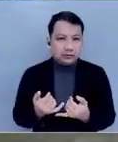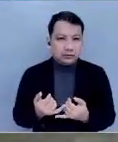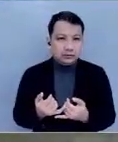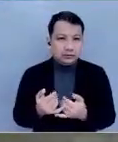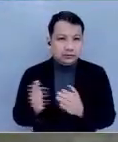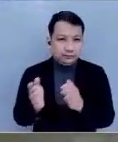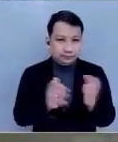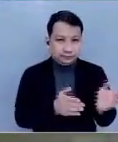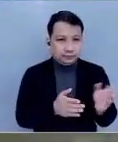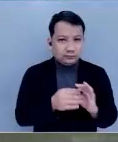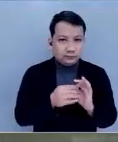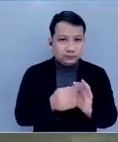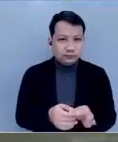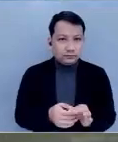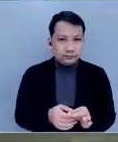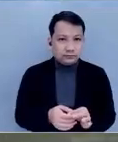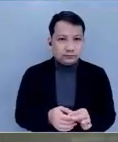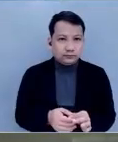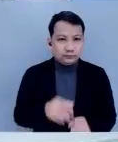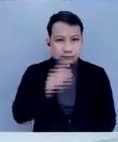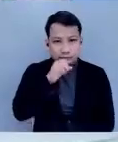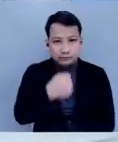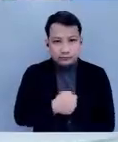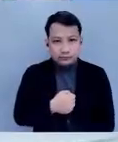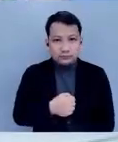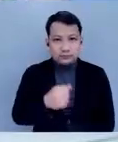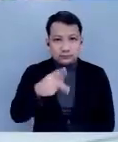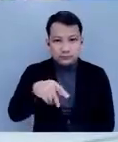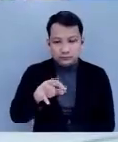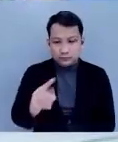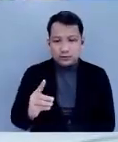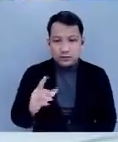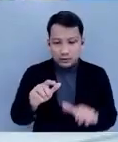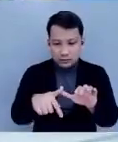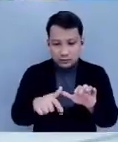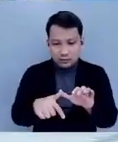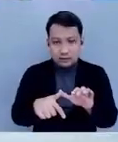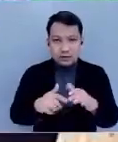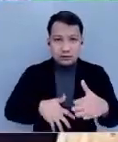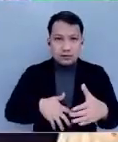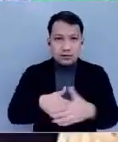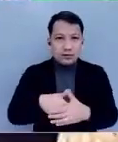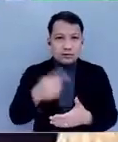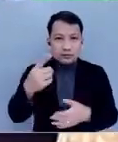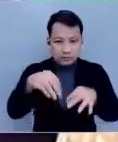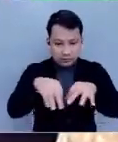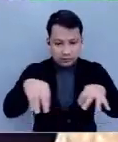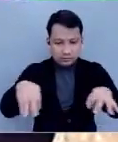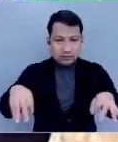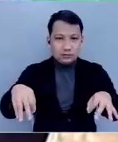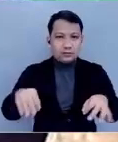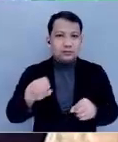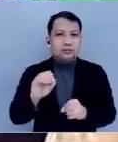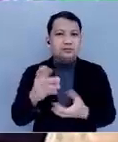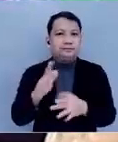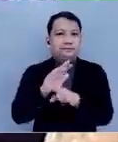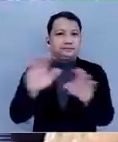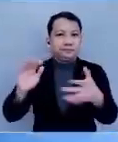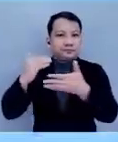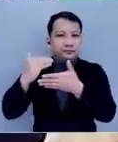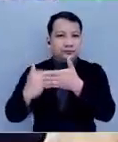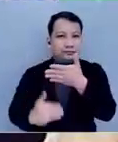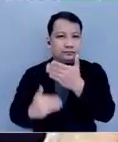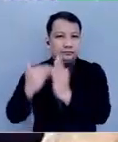polling precinct para sa mga senior, PWD, buntis, sa first floor na mga gusali, pero kung wala naman doon ang pangalan mo,